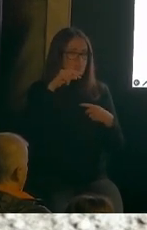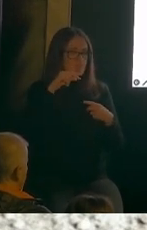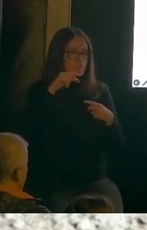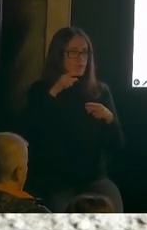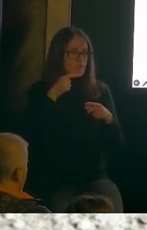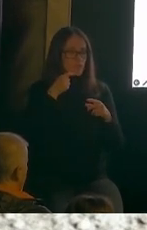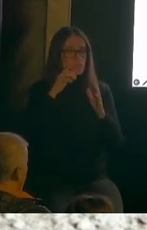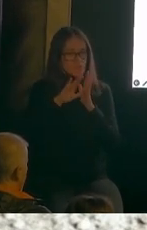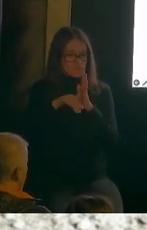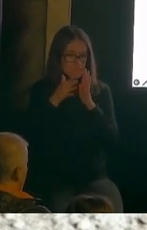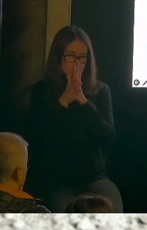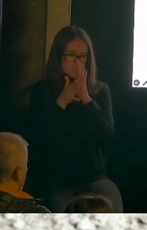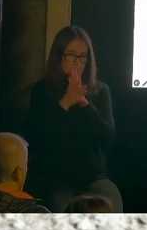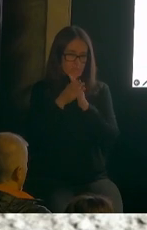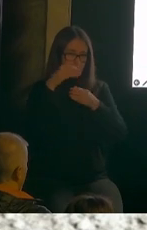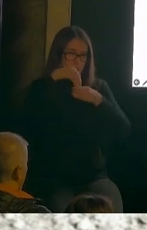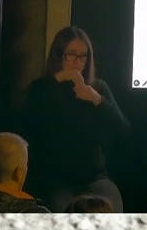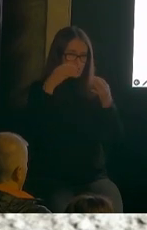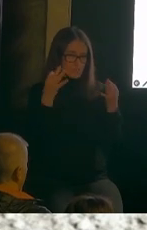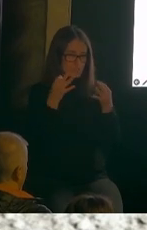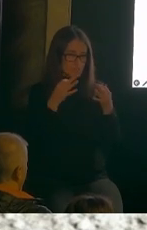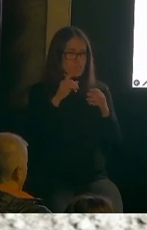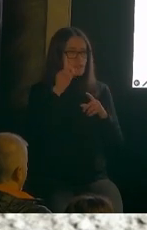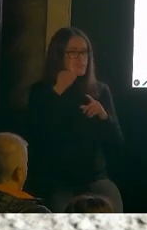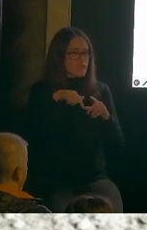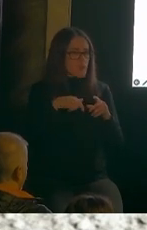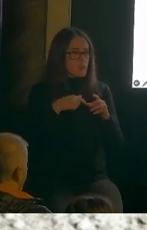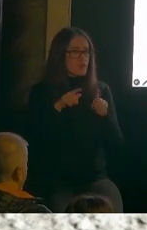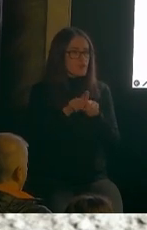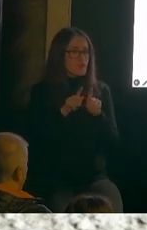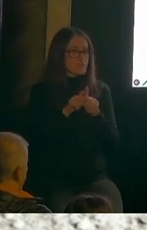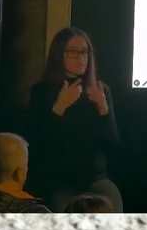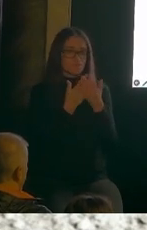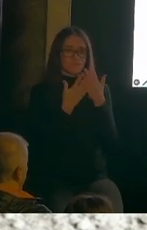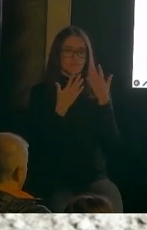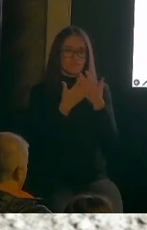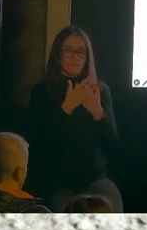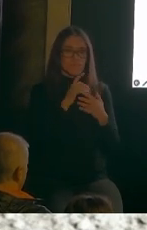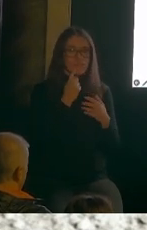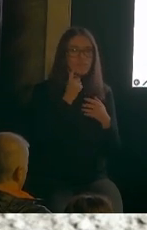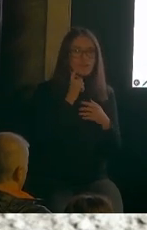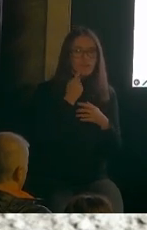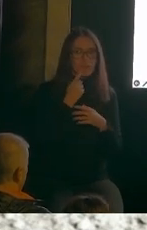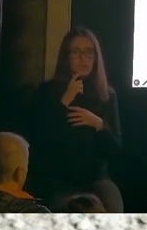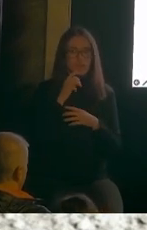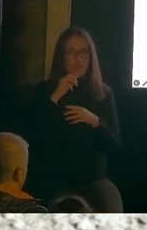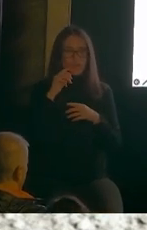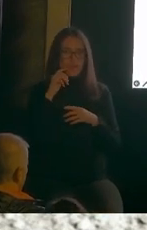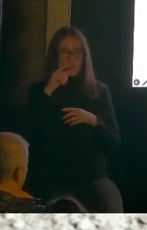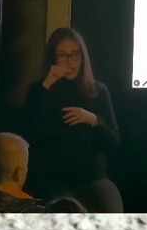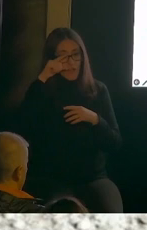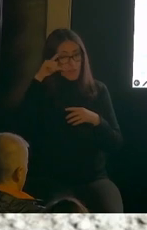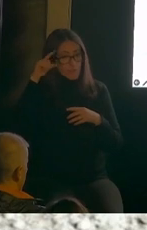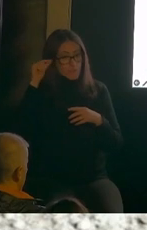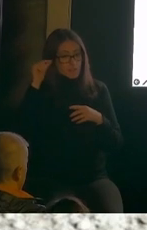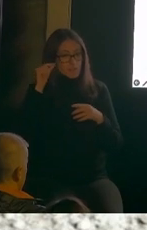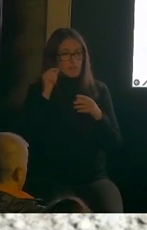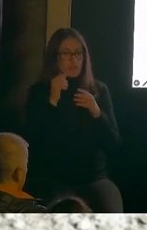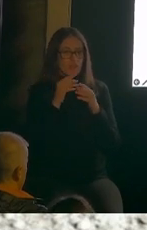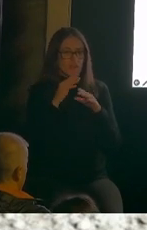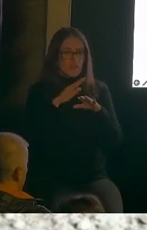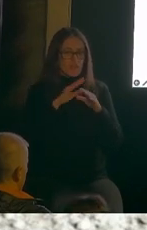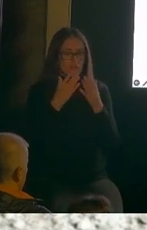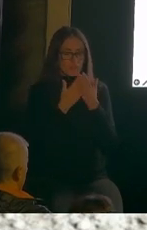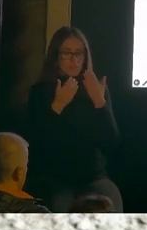és la composició. Un praliné d'ametlla, perquè a banda li aporta aquesta dolçor i també recorda el massapà, també et dona